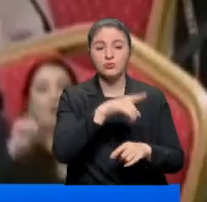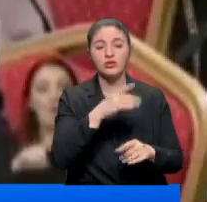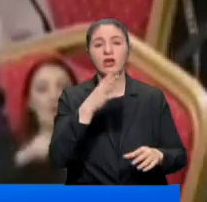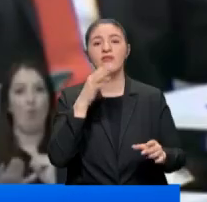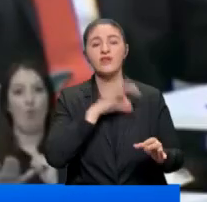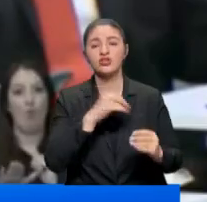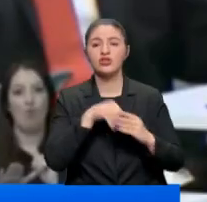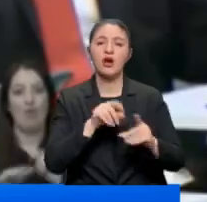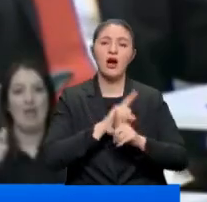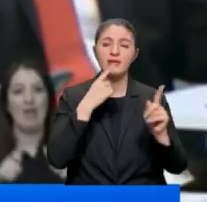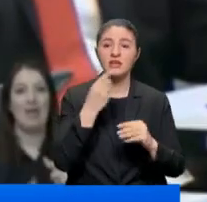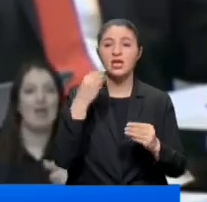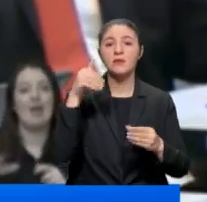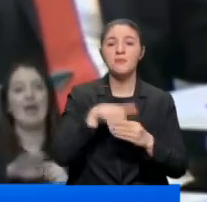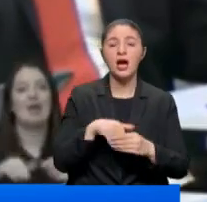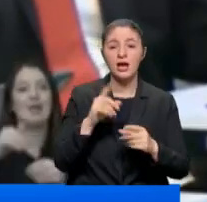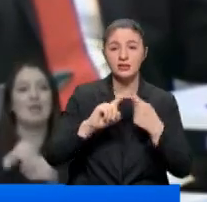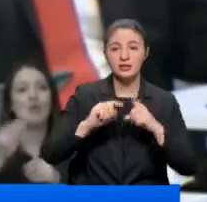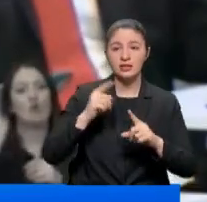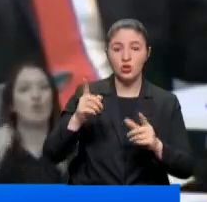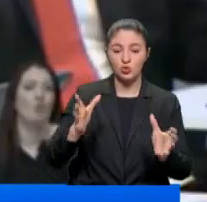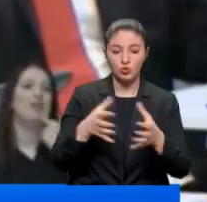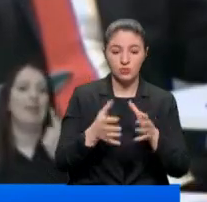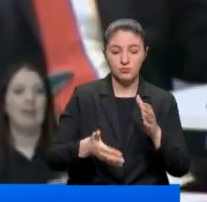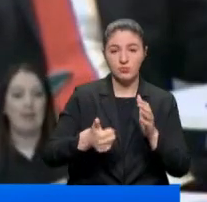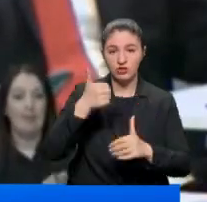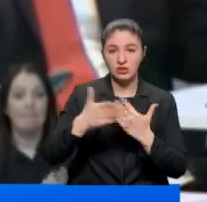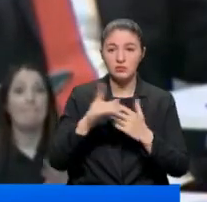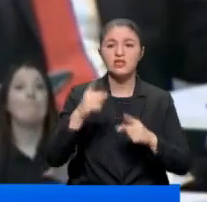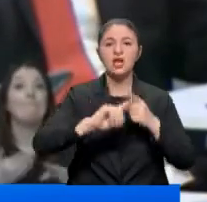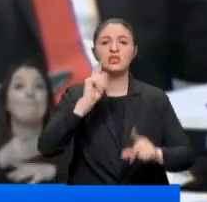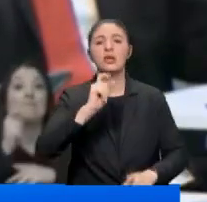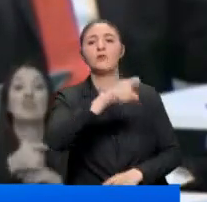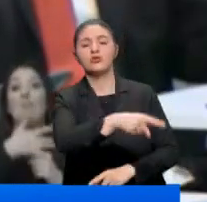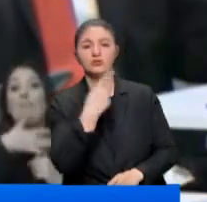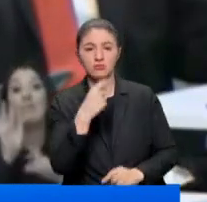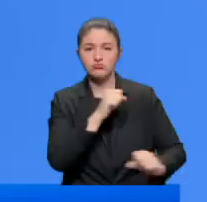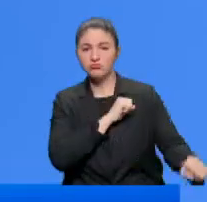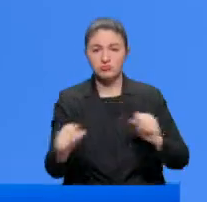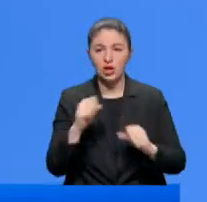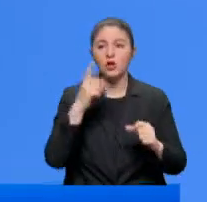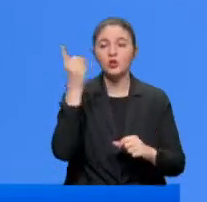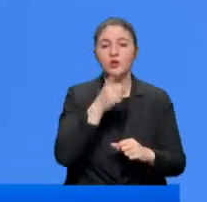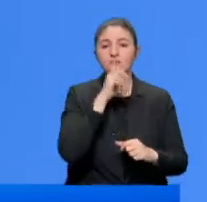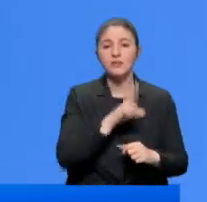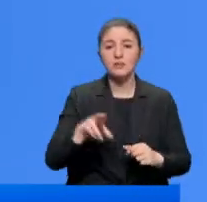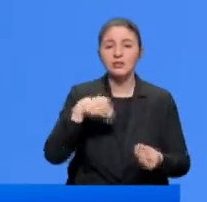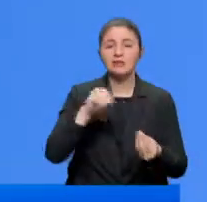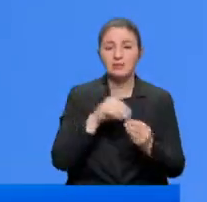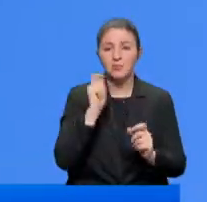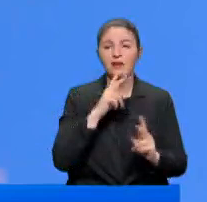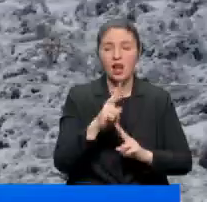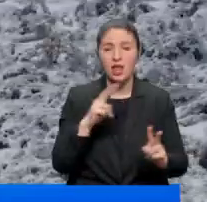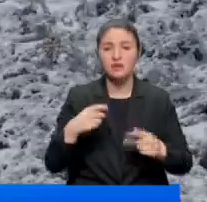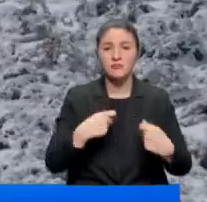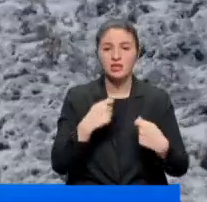reddettik dedi. İyi Parti Grup Başkan Vekili İbrahim Özkan ise siyaset yapıyorsunuz diye tepki gösterdi. %127 zamlanan